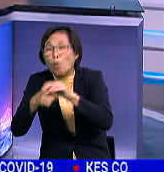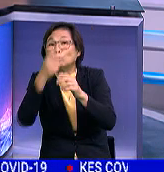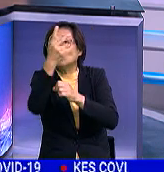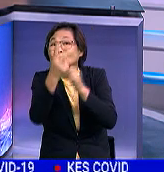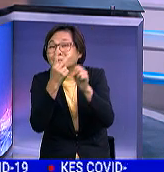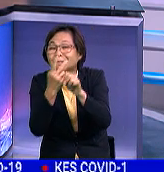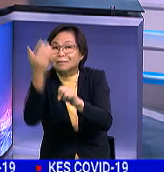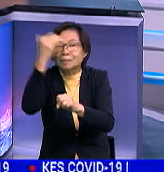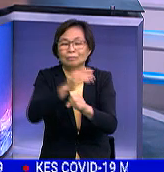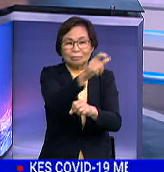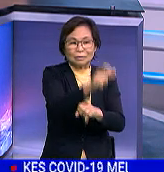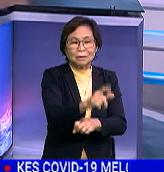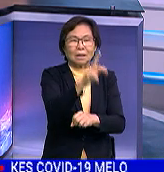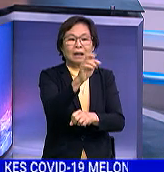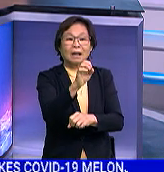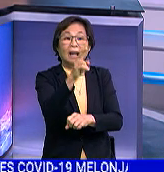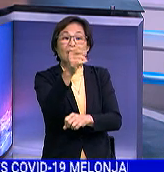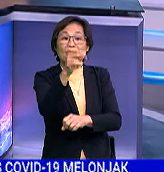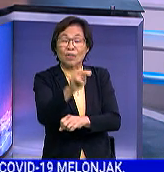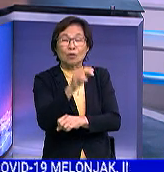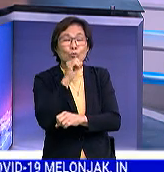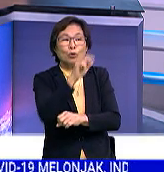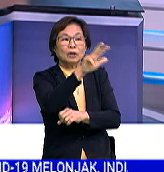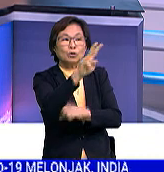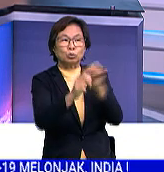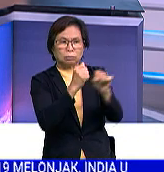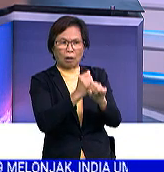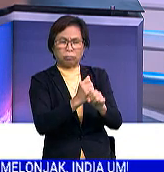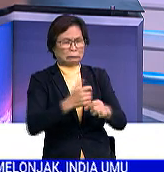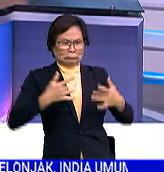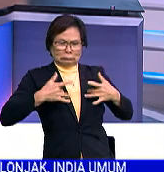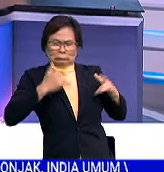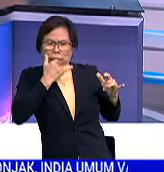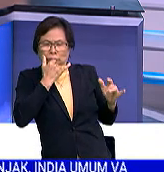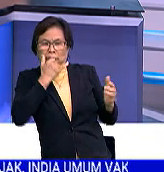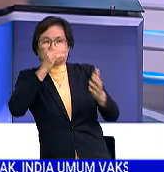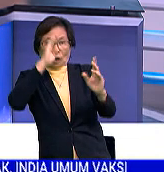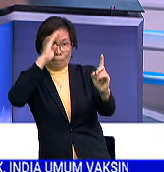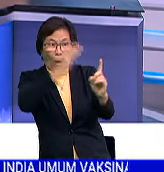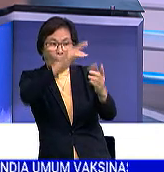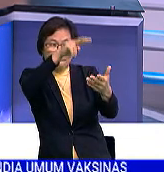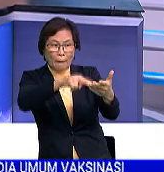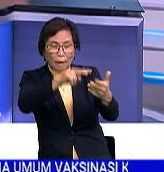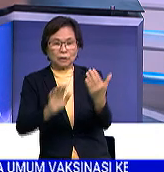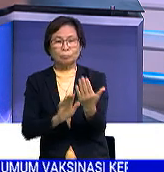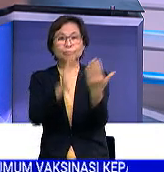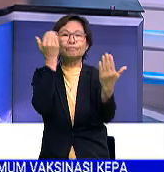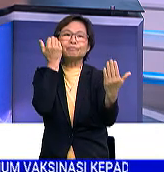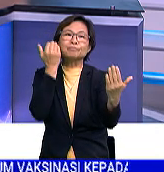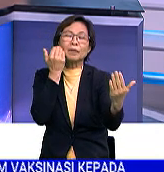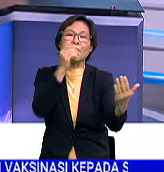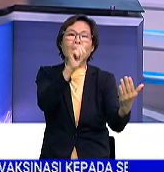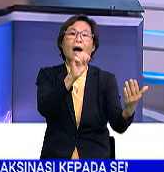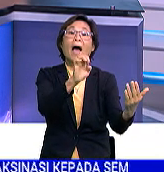lepas. Tertuduh Calvin Darjit Singh, 34 tahun, membuat pengakuan itu selepas pertuduhan dibacakan di hadapan Hakim